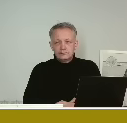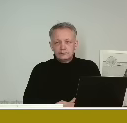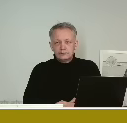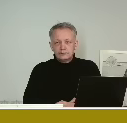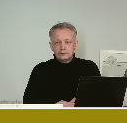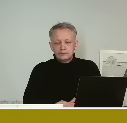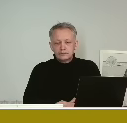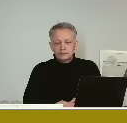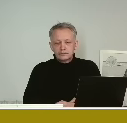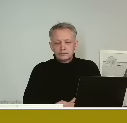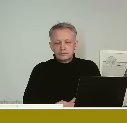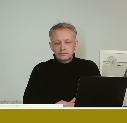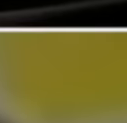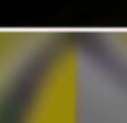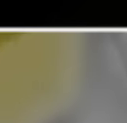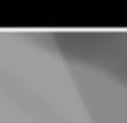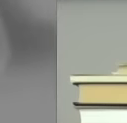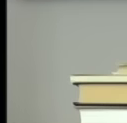эту